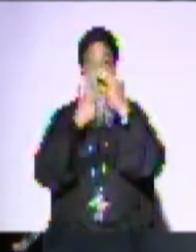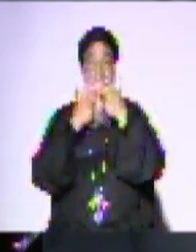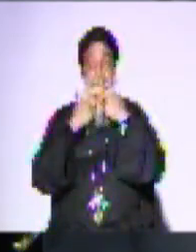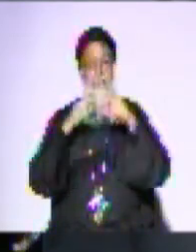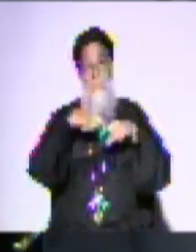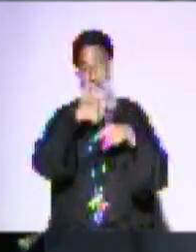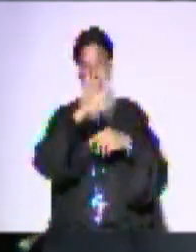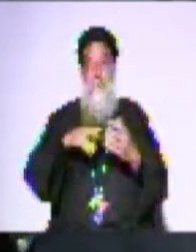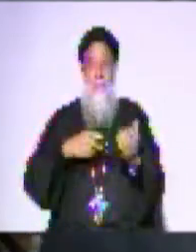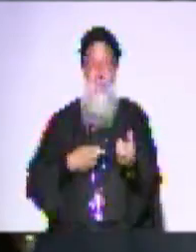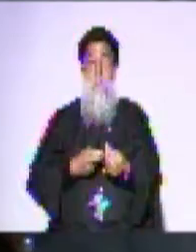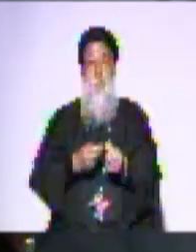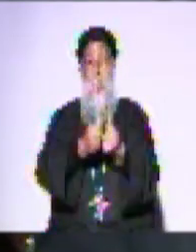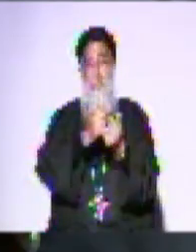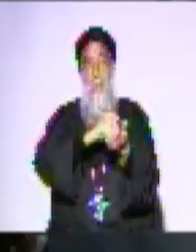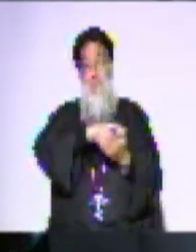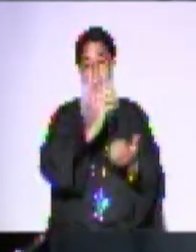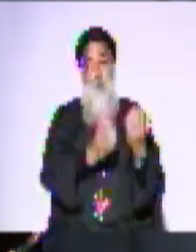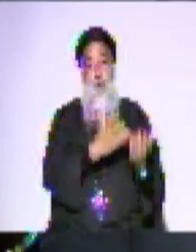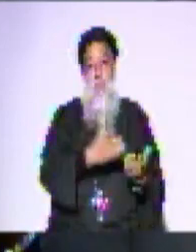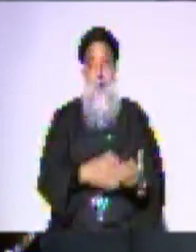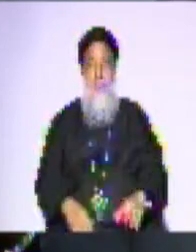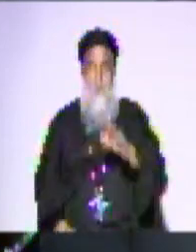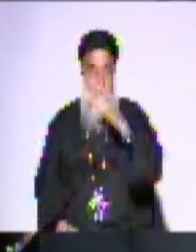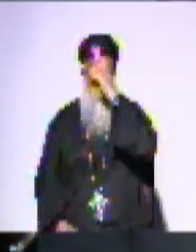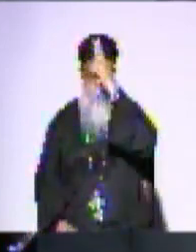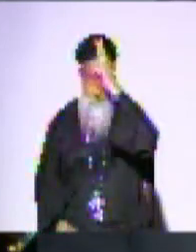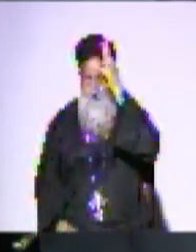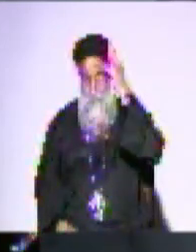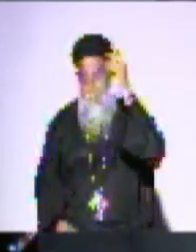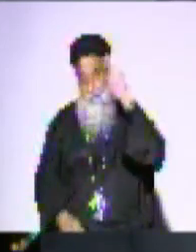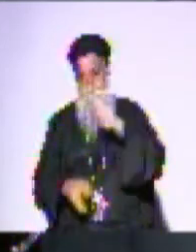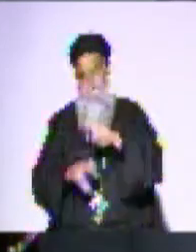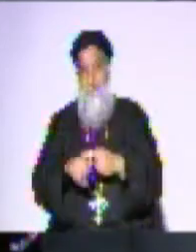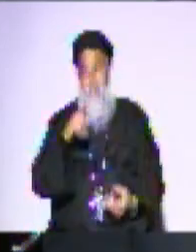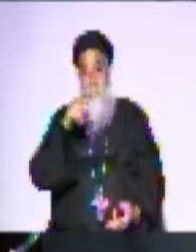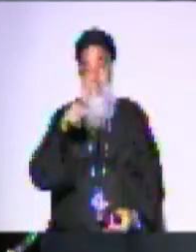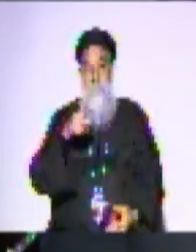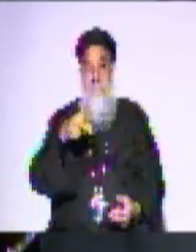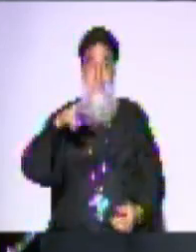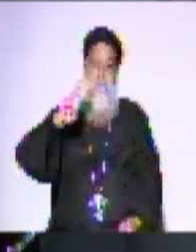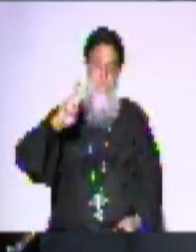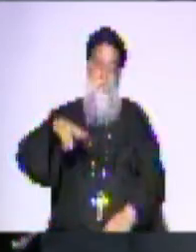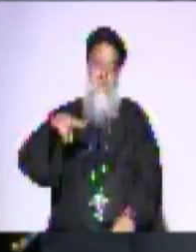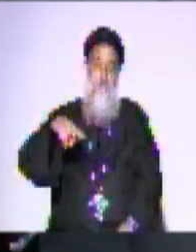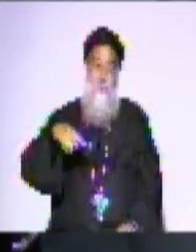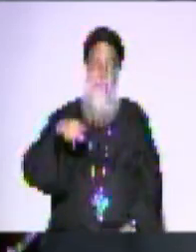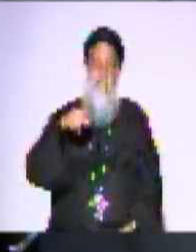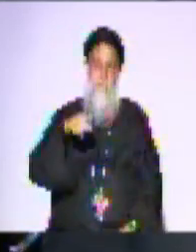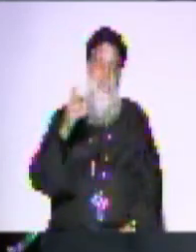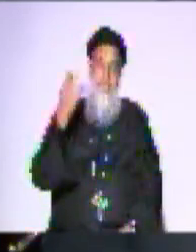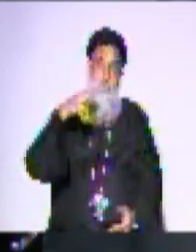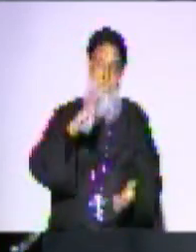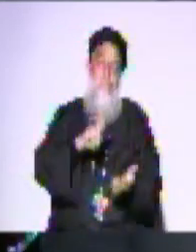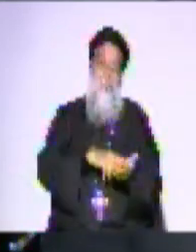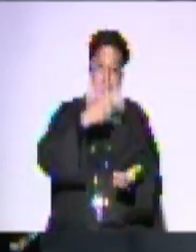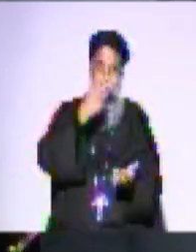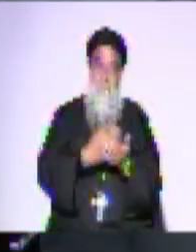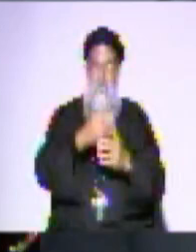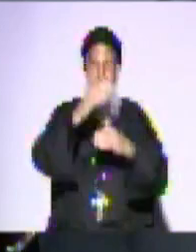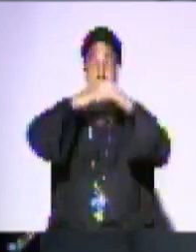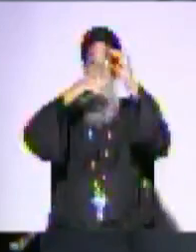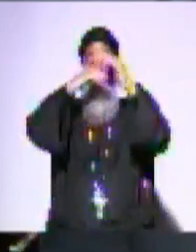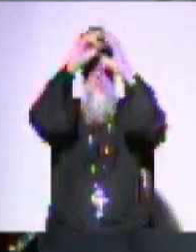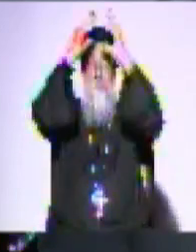فجميعكم كذلك تهلكون. ويدي مثال تاني عن يقول أولئك الثمانية عشر الذين سقط عليهم البرج